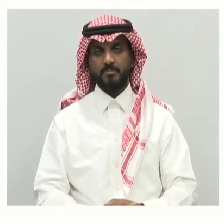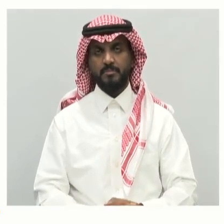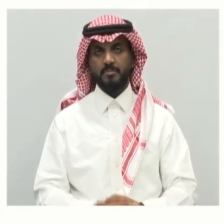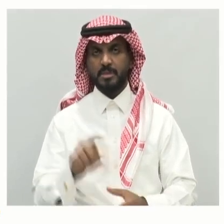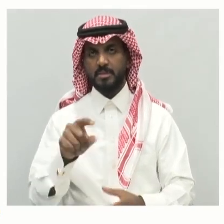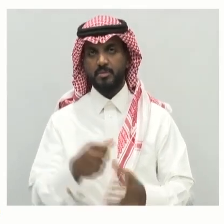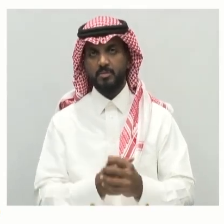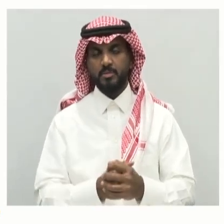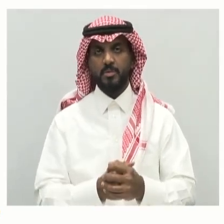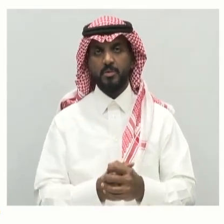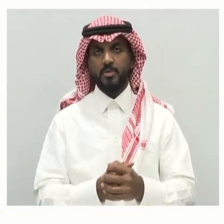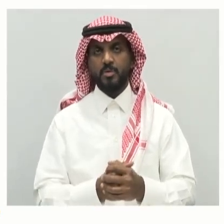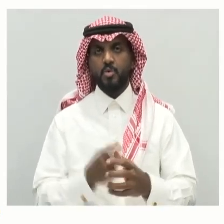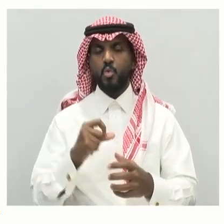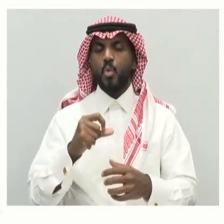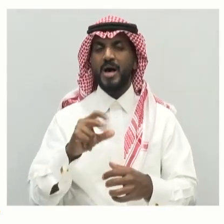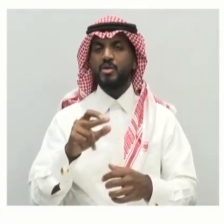احسنتم وزهورا